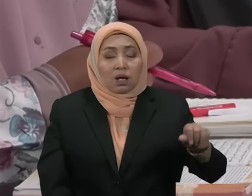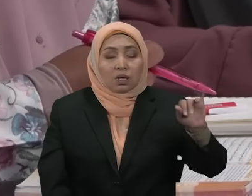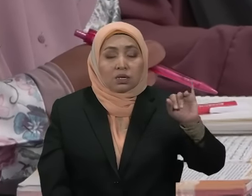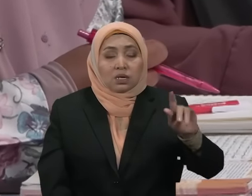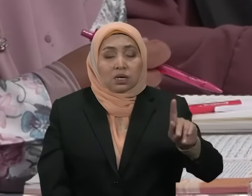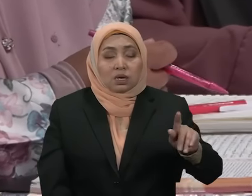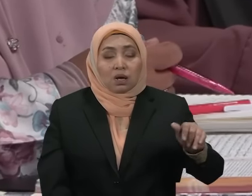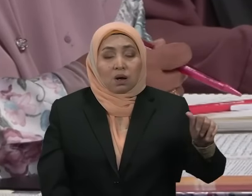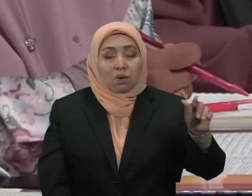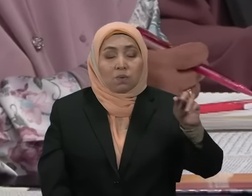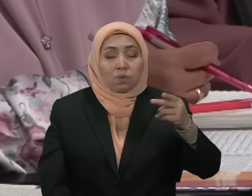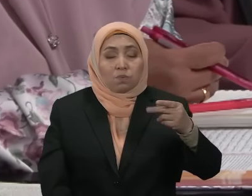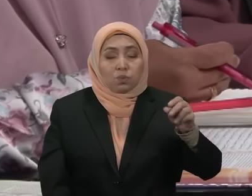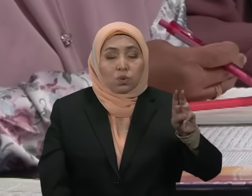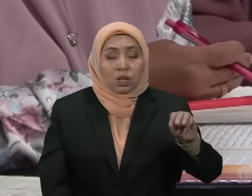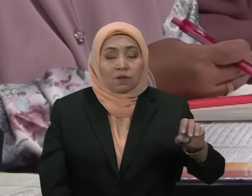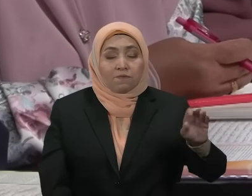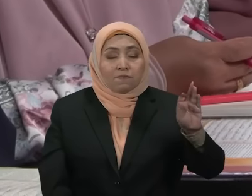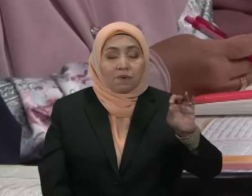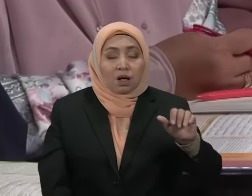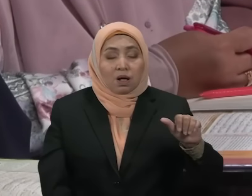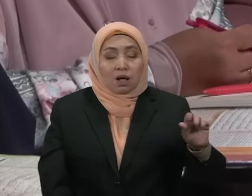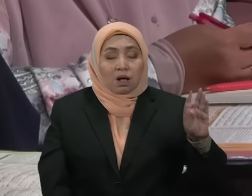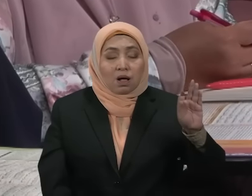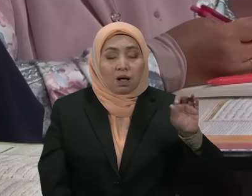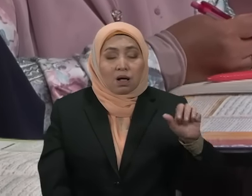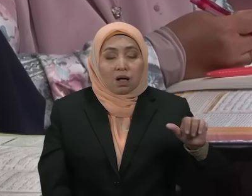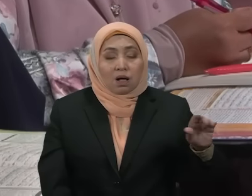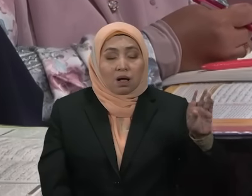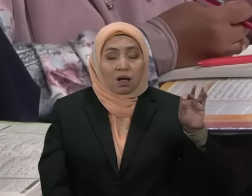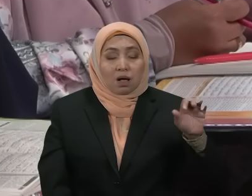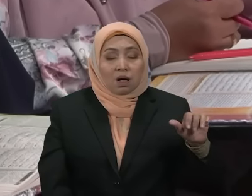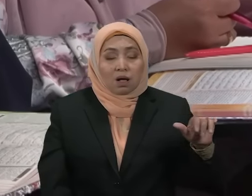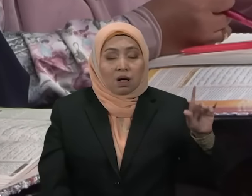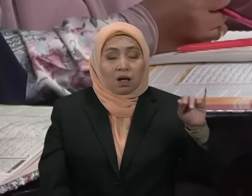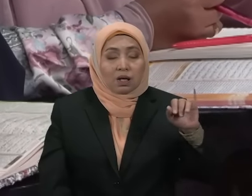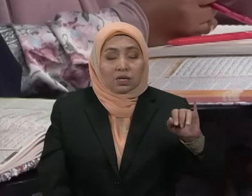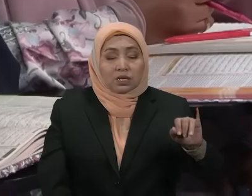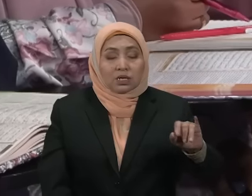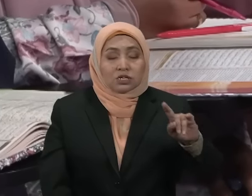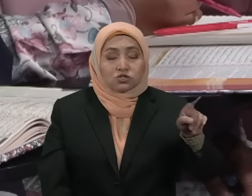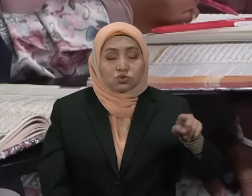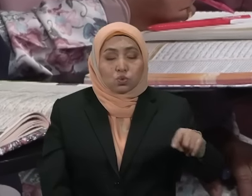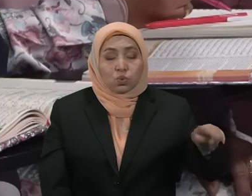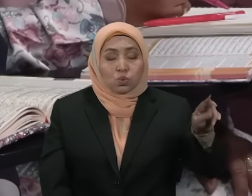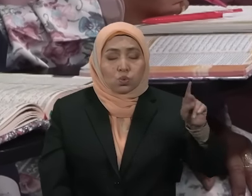وَأُولَئِكَ هُمُ الْفَائِزُونَ